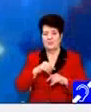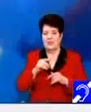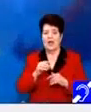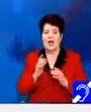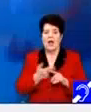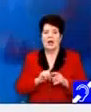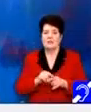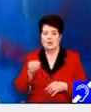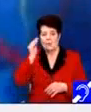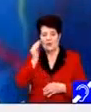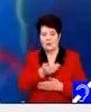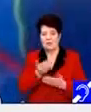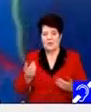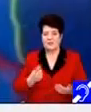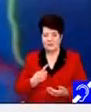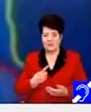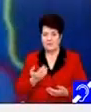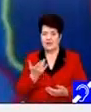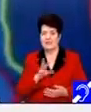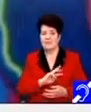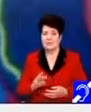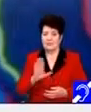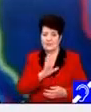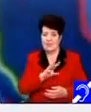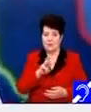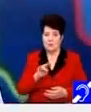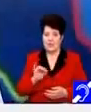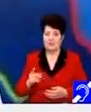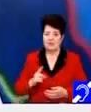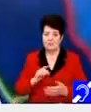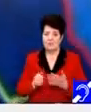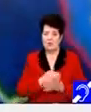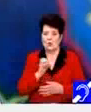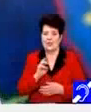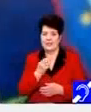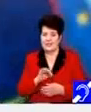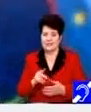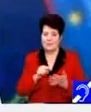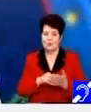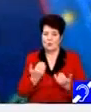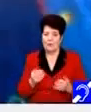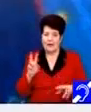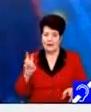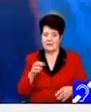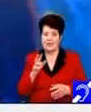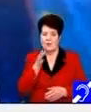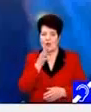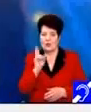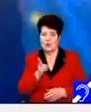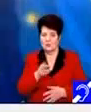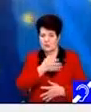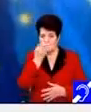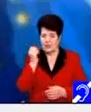Facebook, unde așteptăm și opiniile dumneavoastră. În câteva minute, Vasile Munteanu vă așteaptă la o nouă ediție a emisiunii Punctul pe azi. Iar de la ora